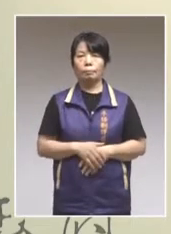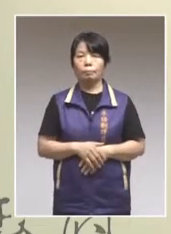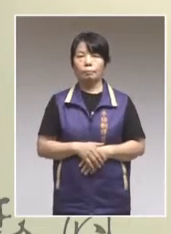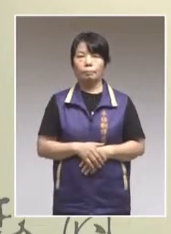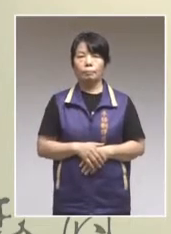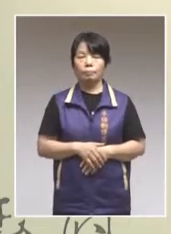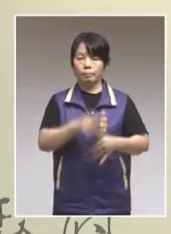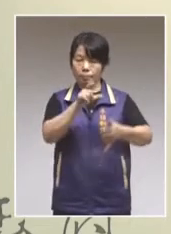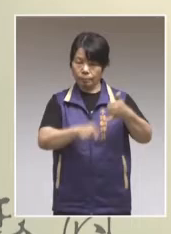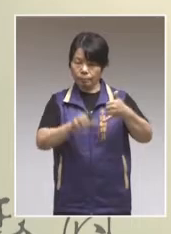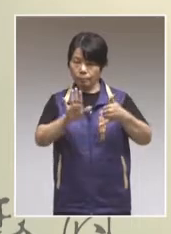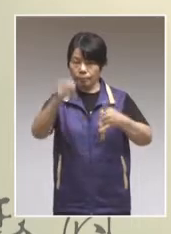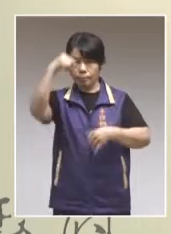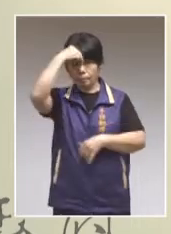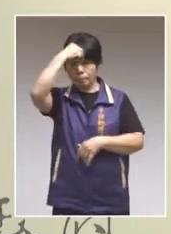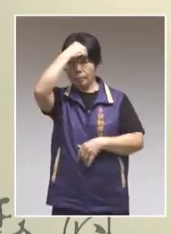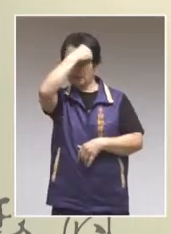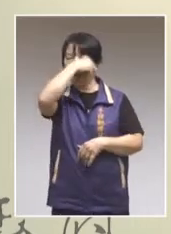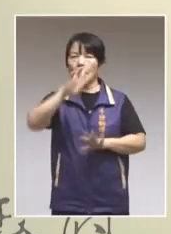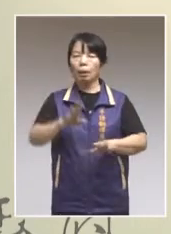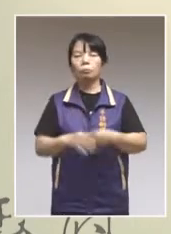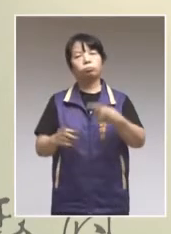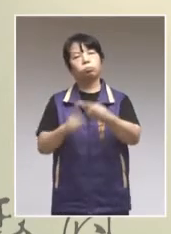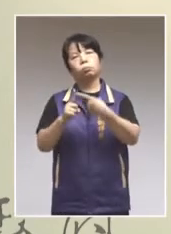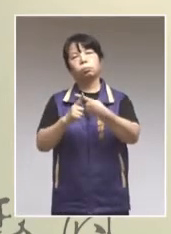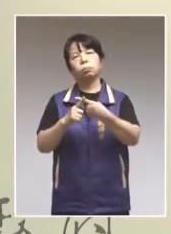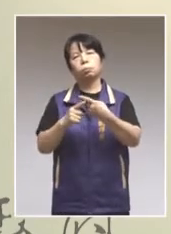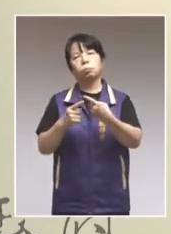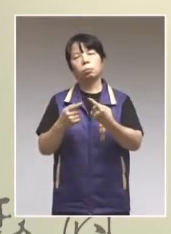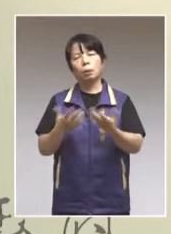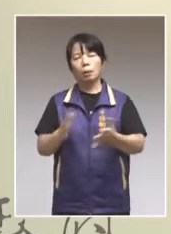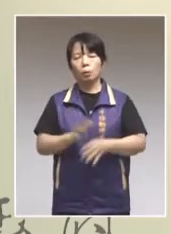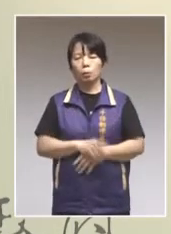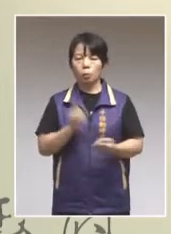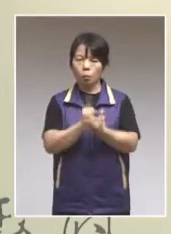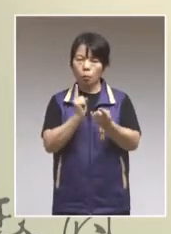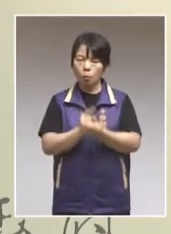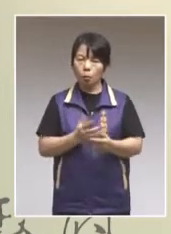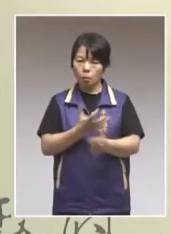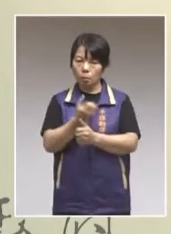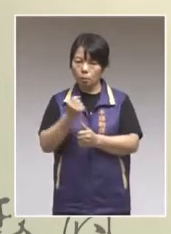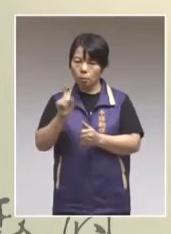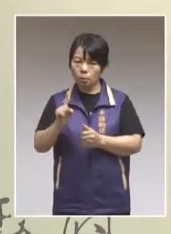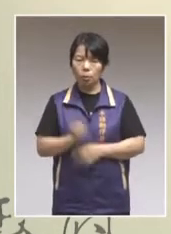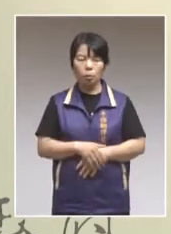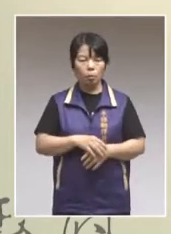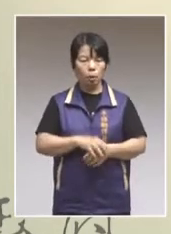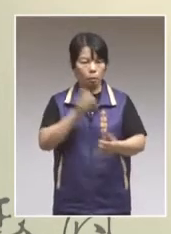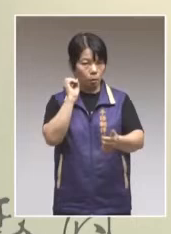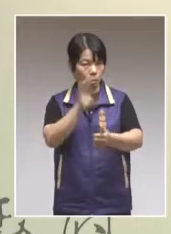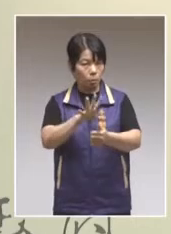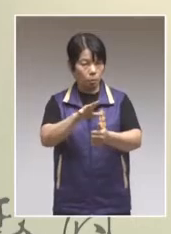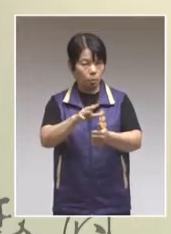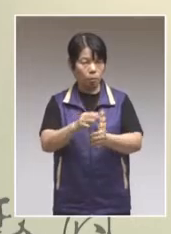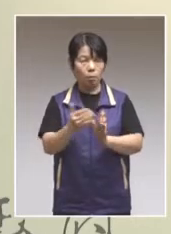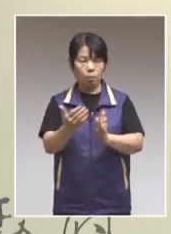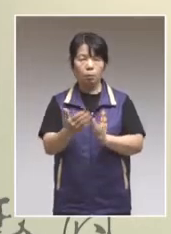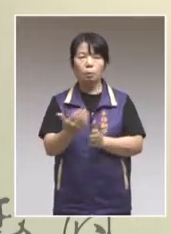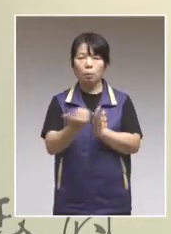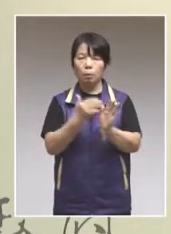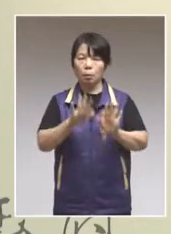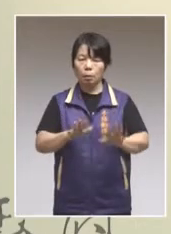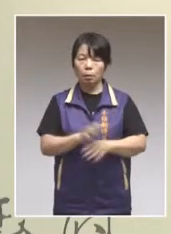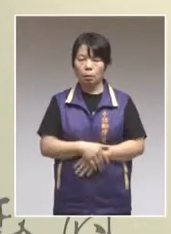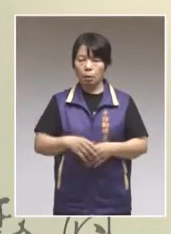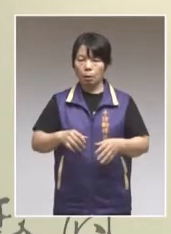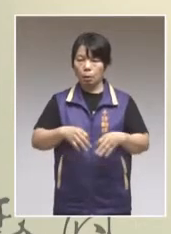检的个案，但是到下午他身份就会变成确诊者，那因着身份的转换，第一时间我们通知的时候，就诚如刚刚我们讲到的，我们第一时